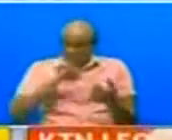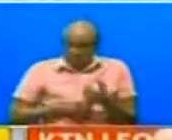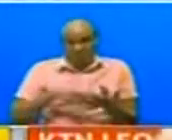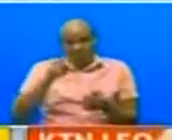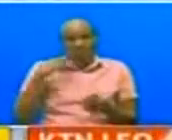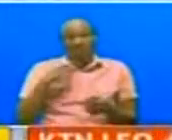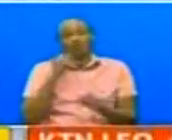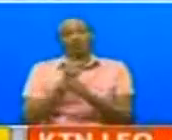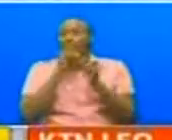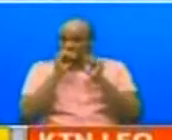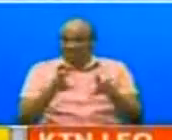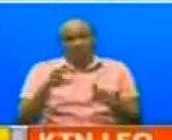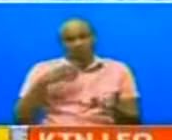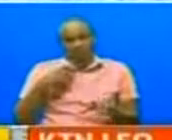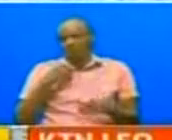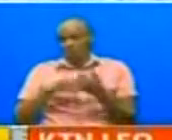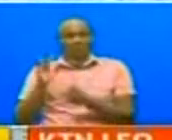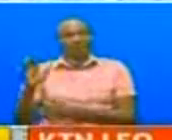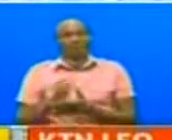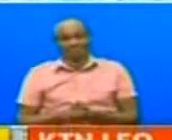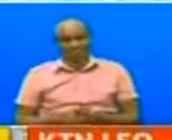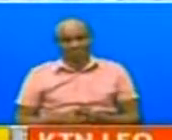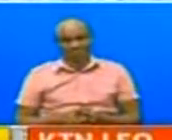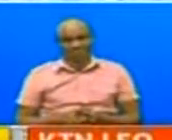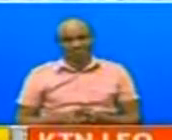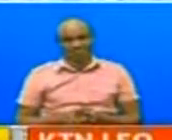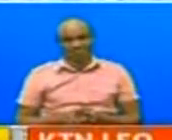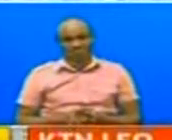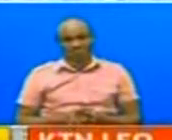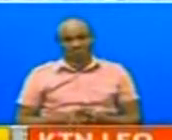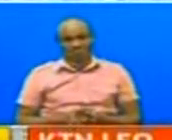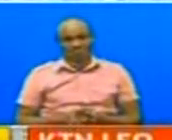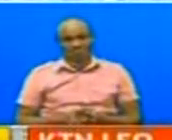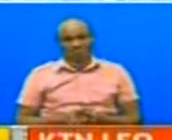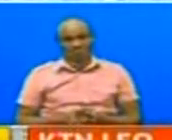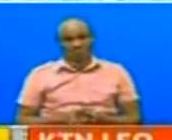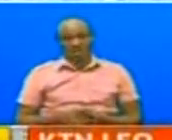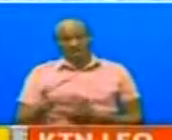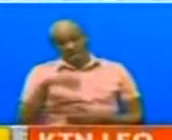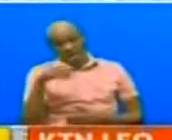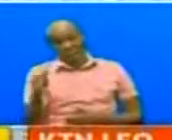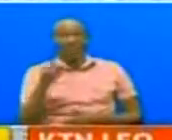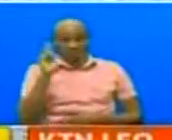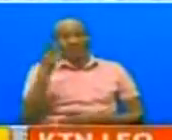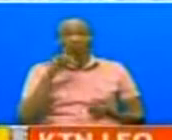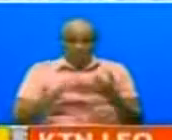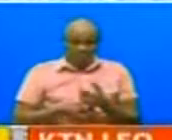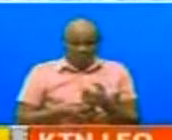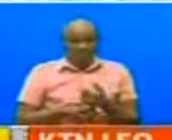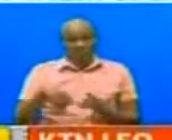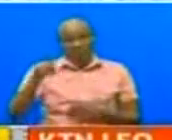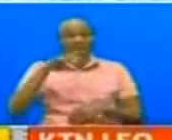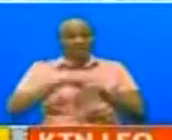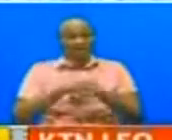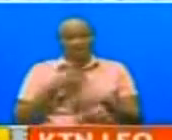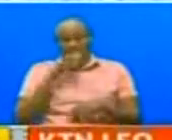budi kuvuna baraka za mke mwenza. Kijana tena. Alafu hiyo wengine, hiyo ya pili ndio amepata